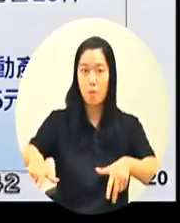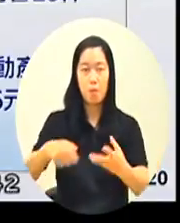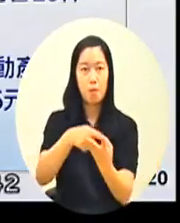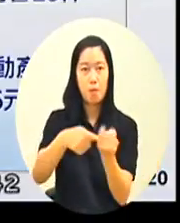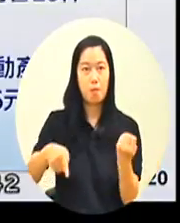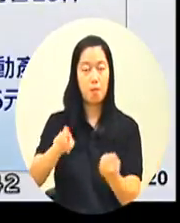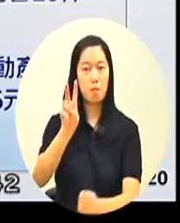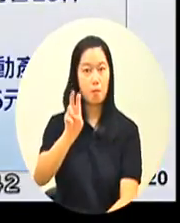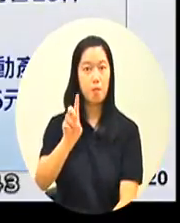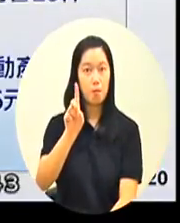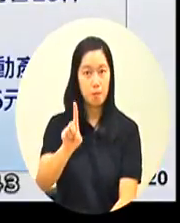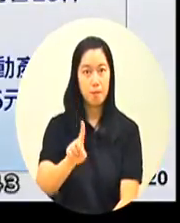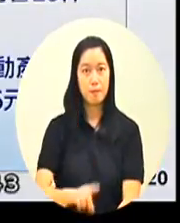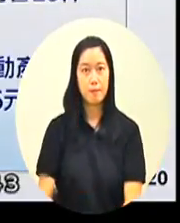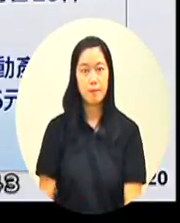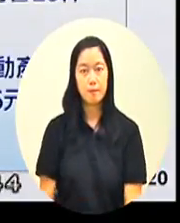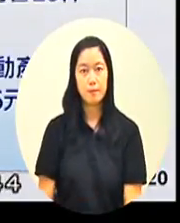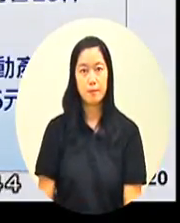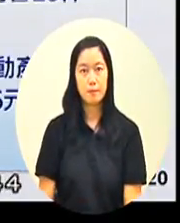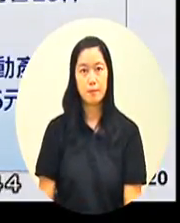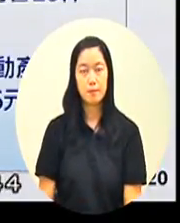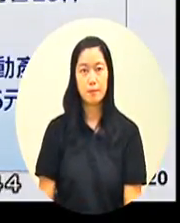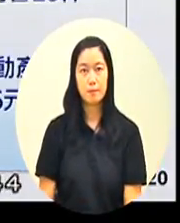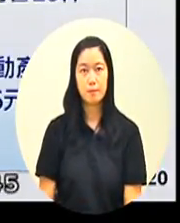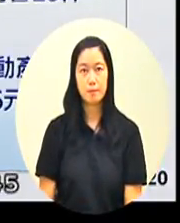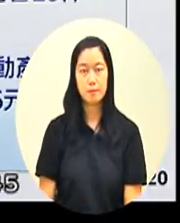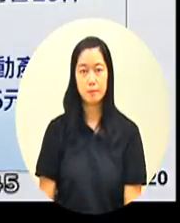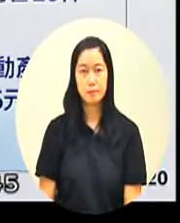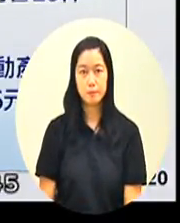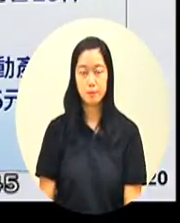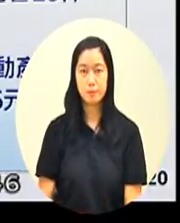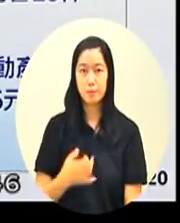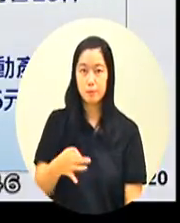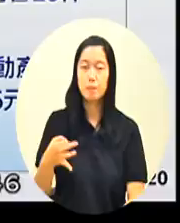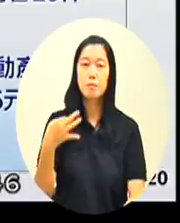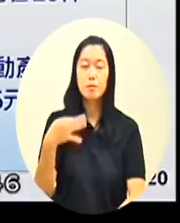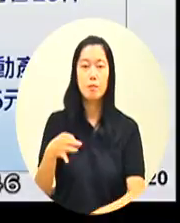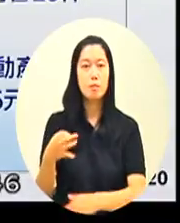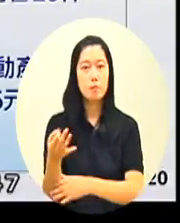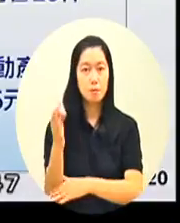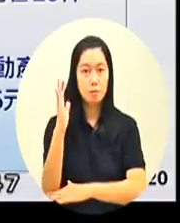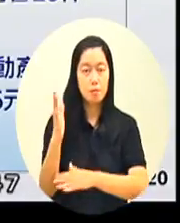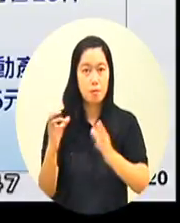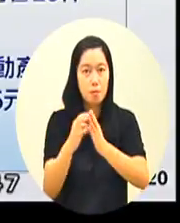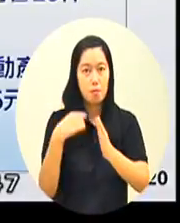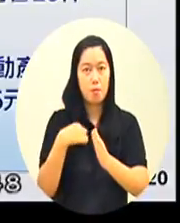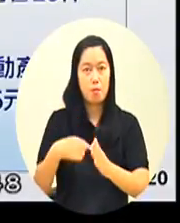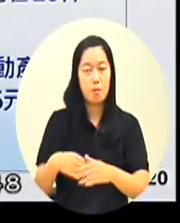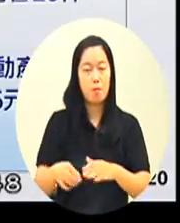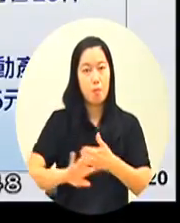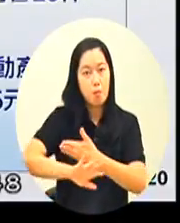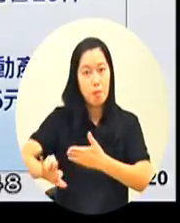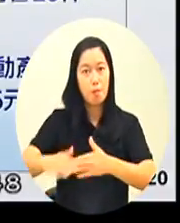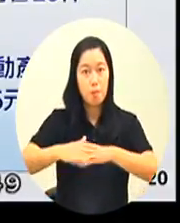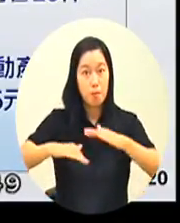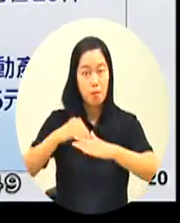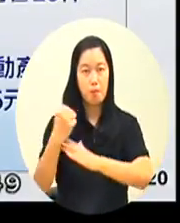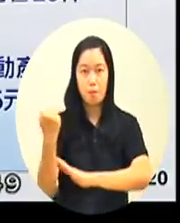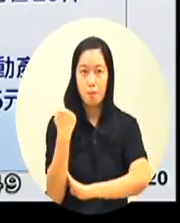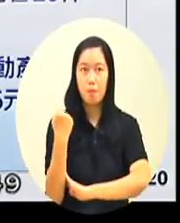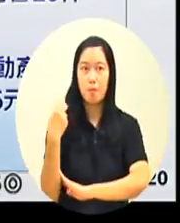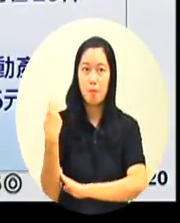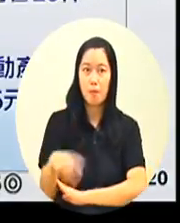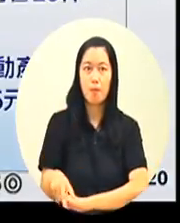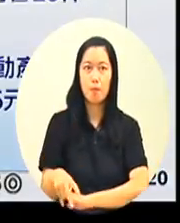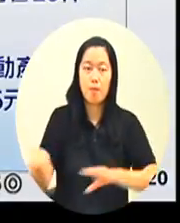些空间有21件。那经过本局跟其他局处的努力啊，协助还有媒